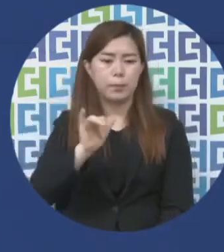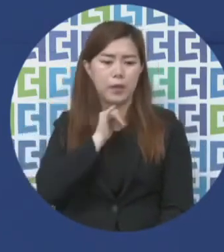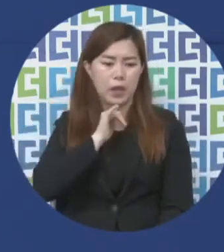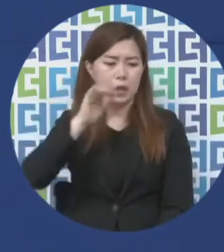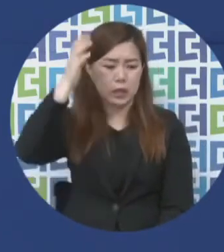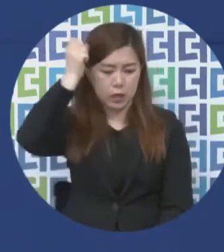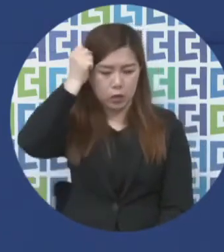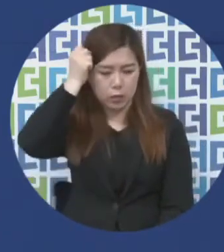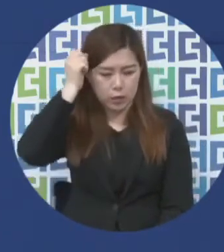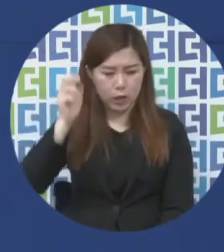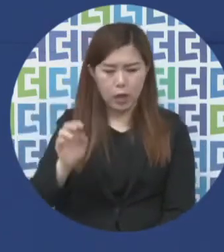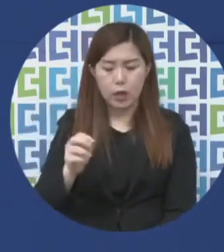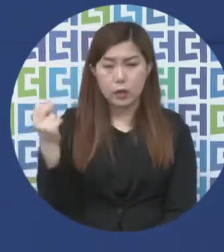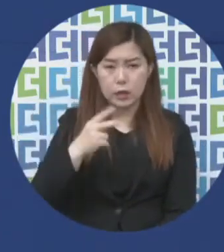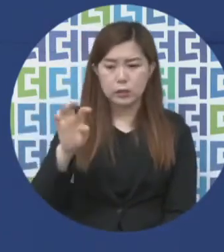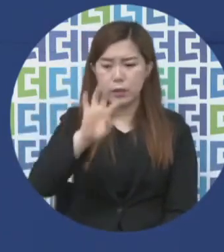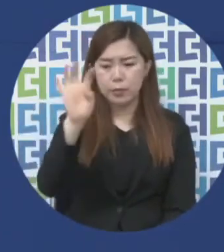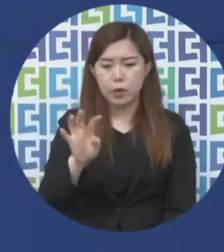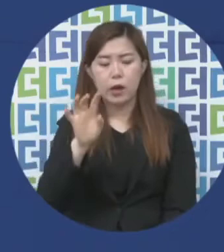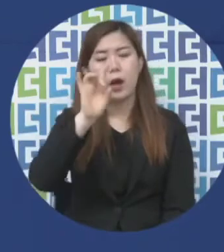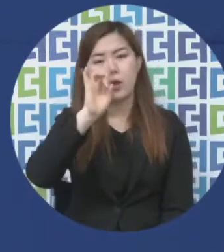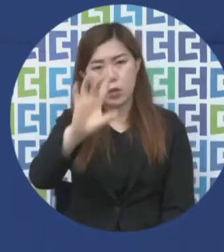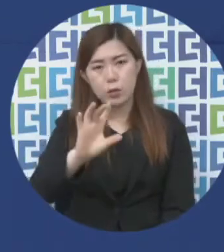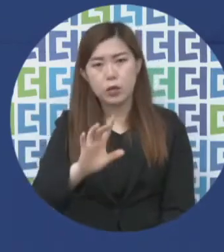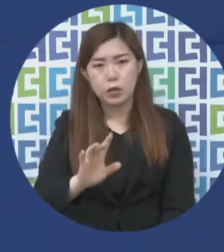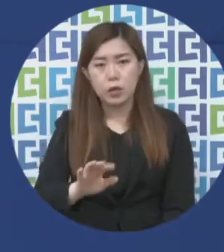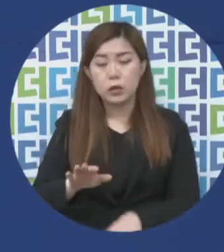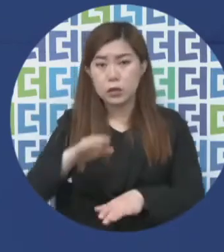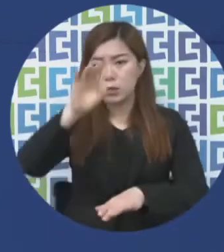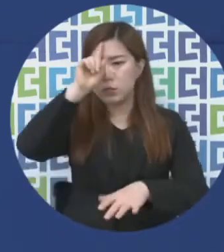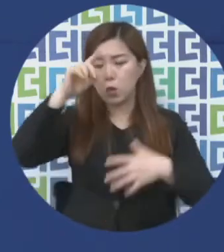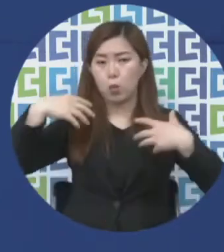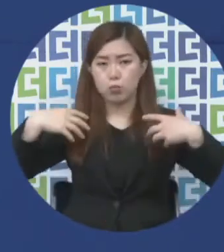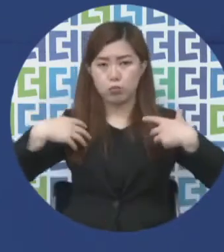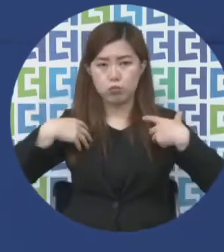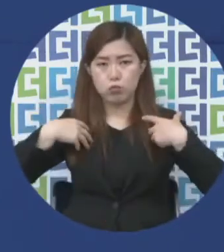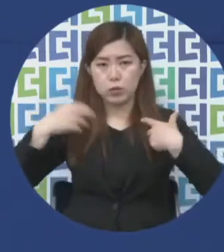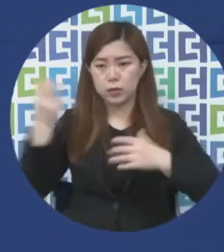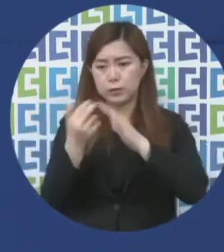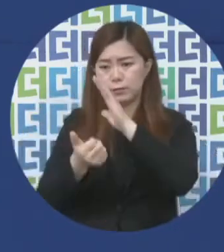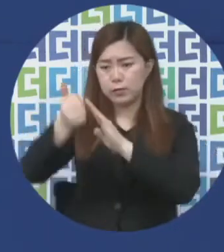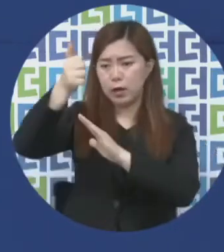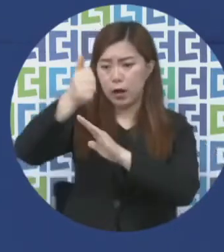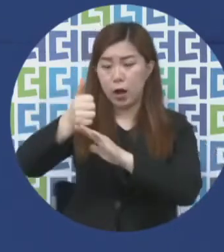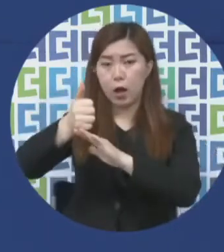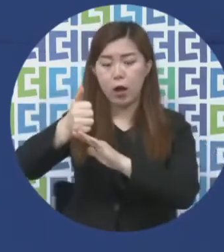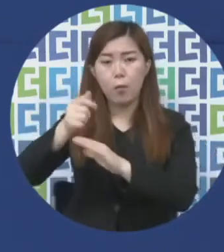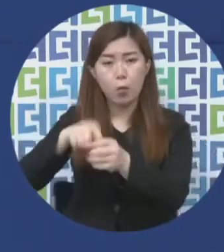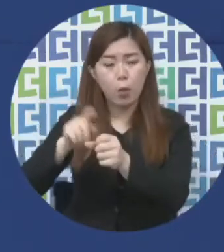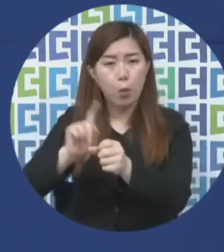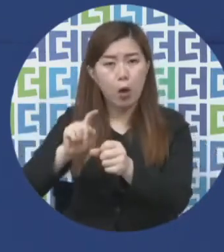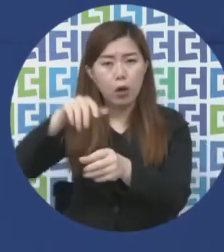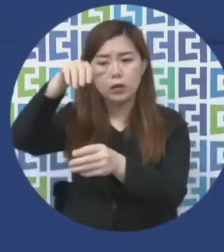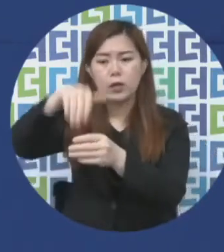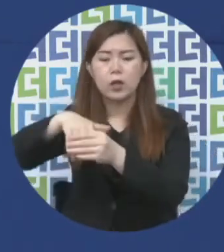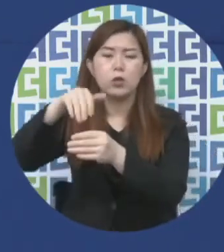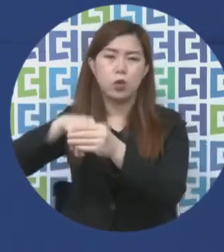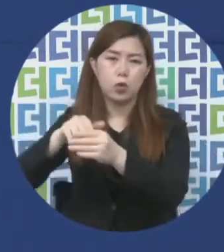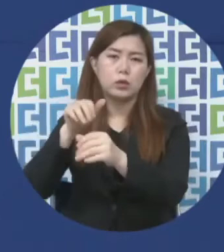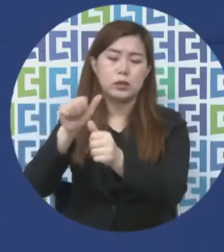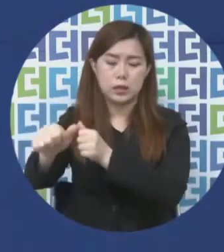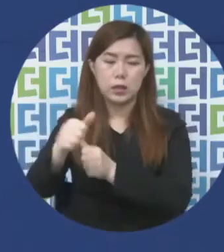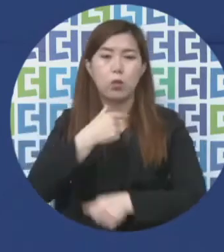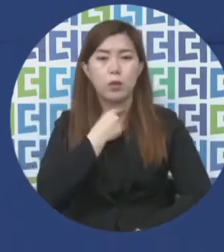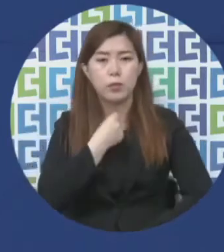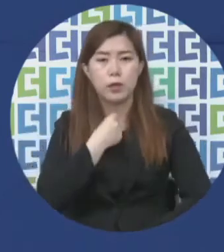됩니다. 문재인 정부 최종 성공은 재집권, 대선 승리에 있습니다. 3선 의원 이원욱,